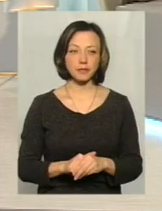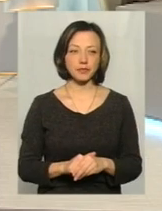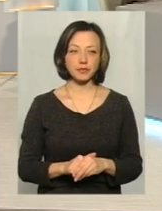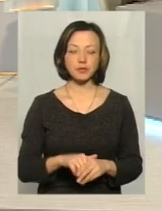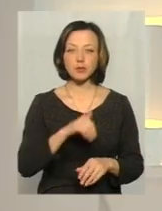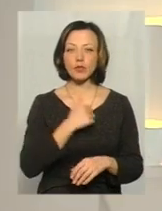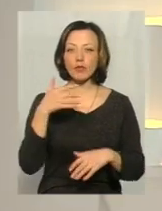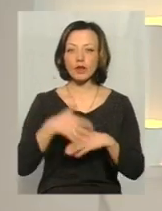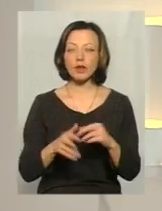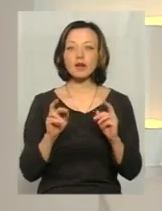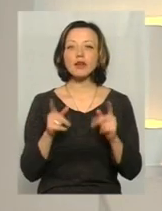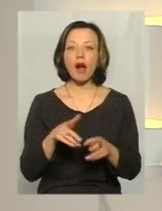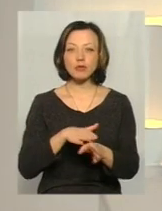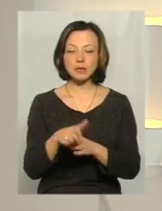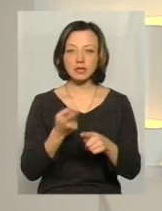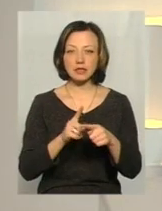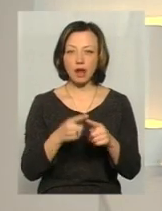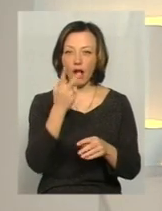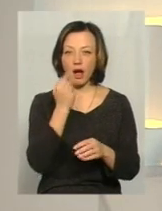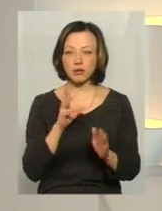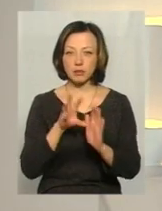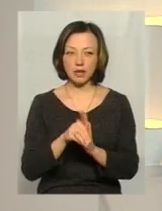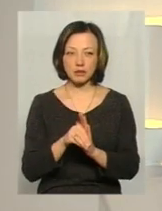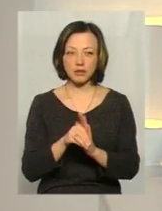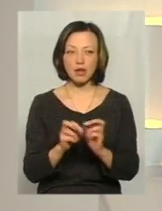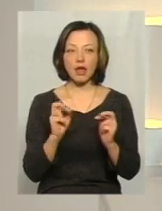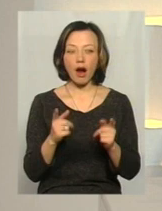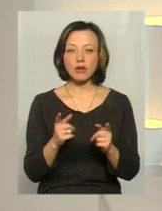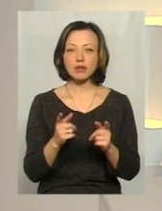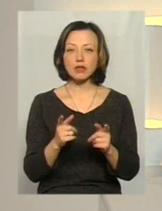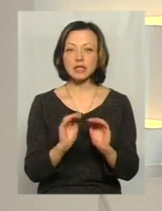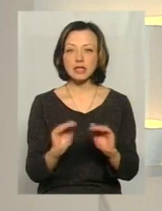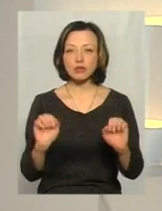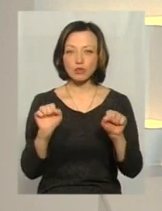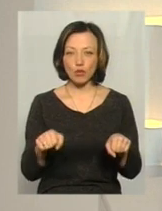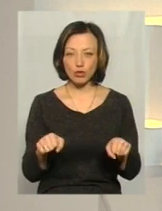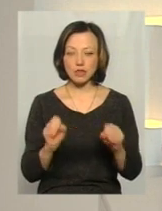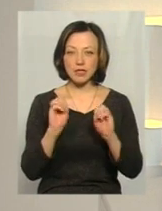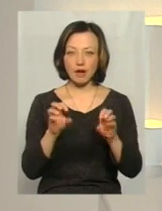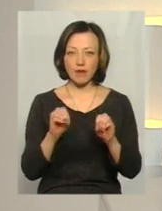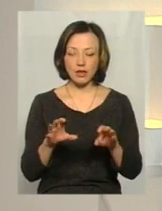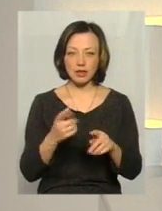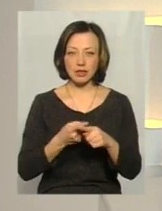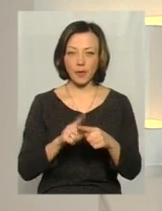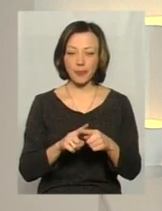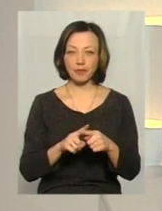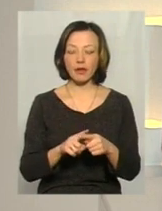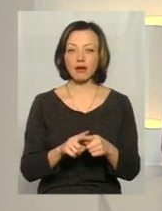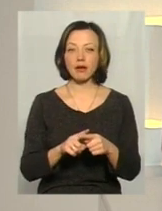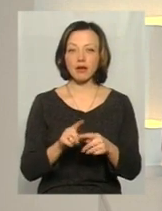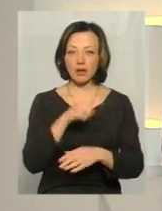хочеться зрозуміти, яким чином відбувається ця адаптація? От як, яким чином діти зможуть все ж таки здавати ці тести?